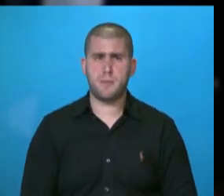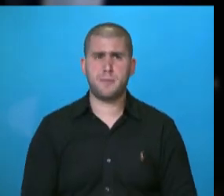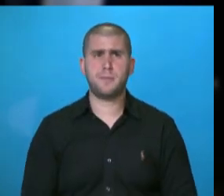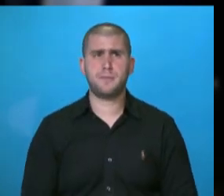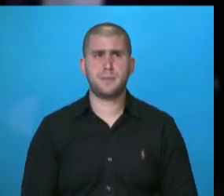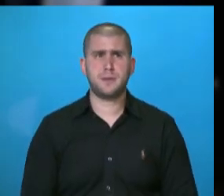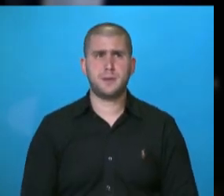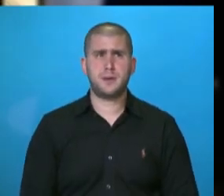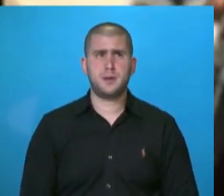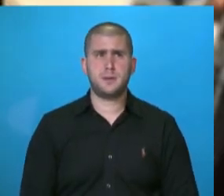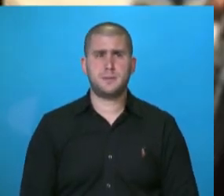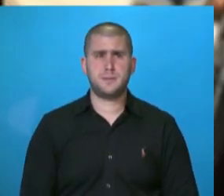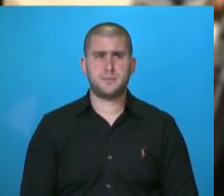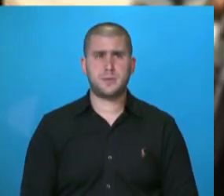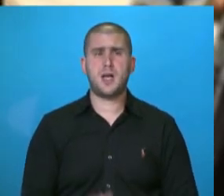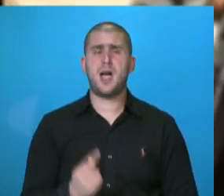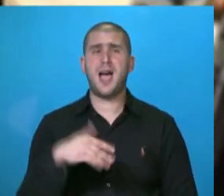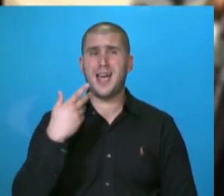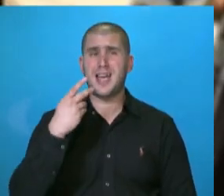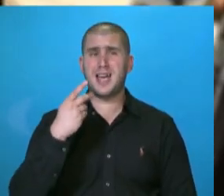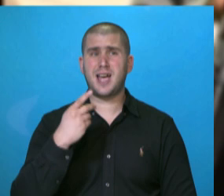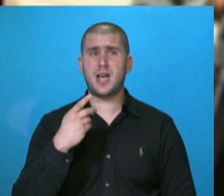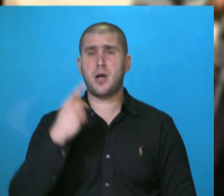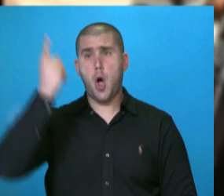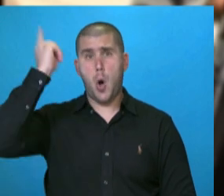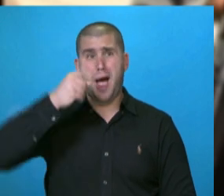בהמתי ורחנו אישארתן